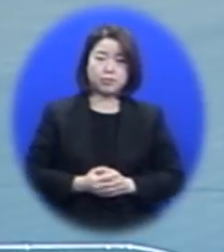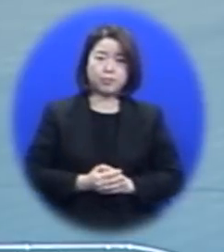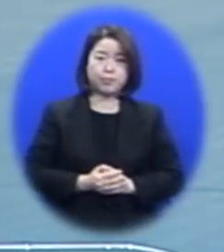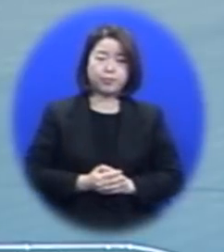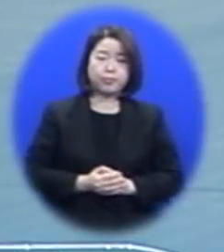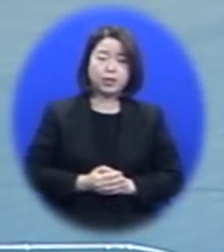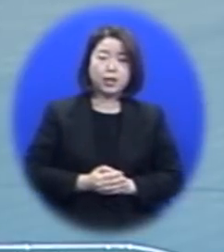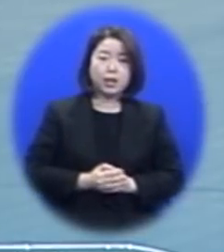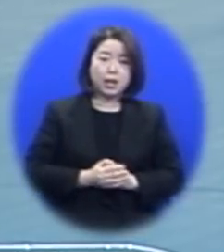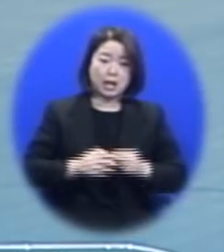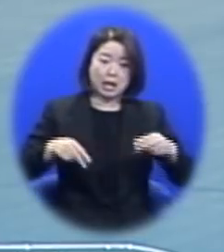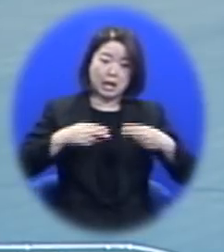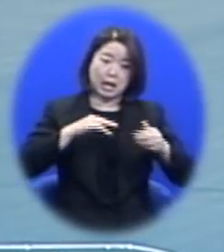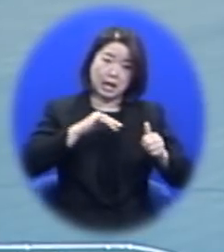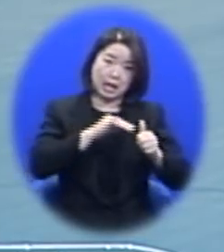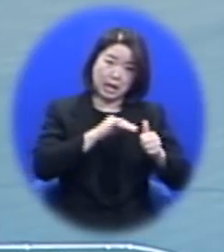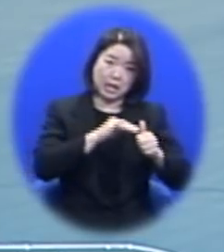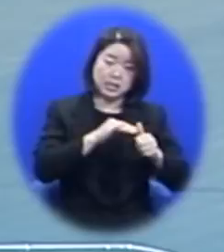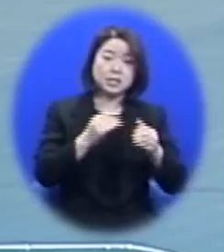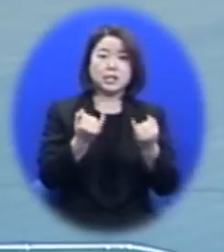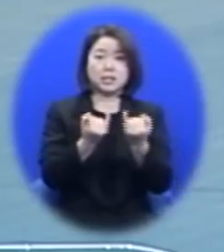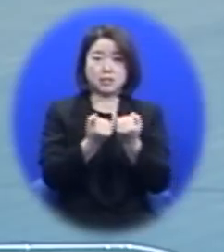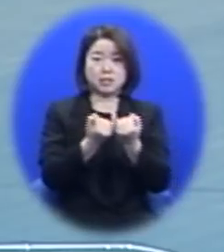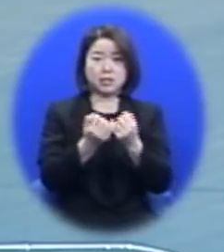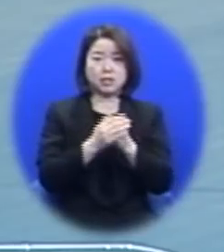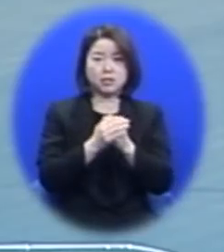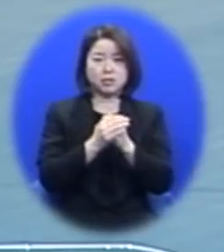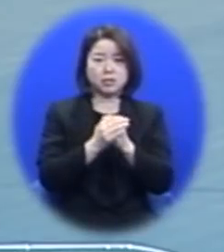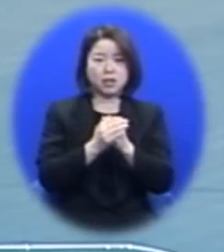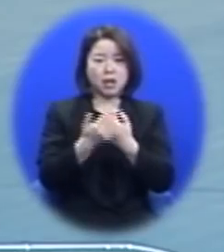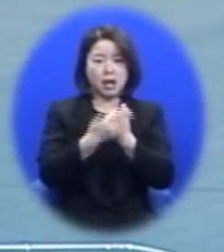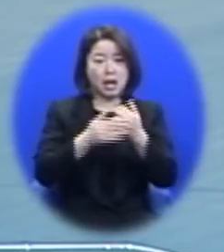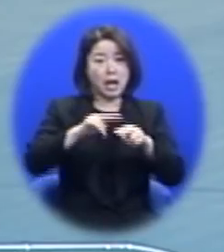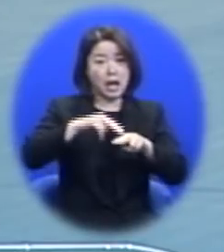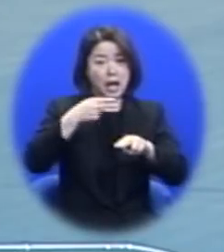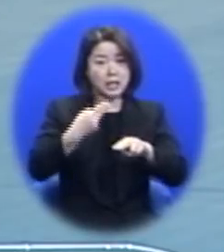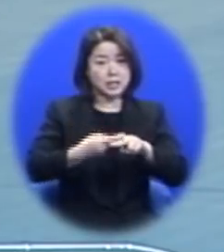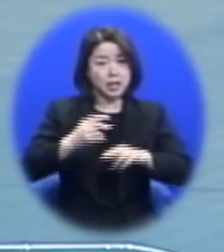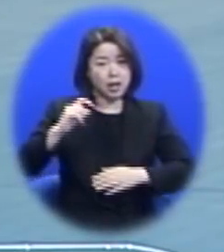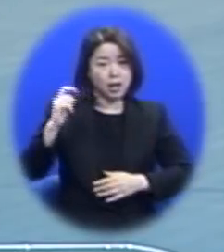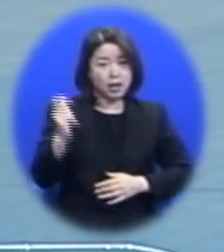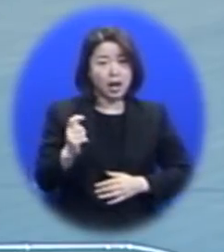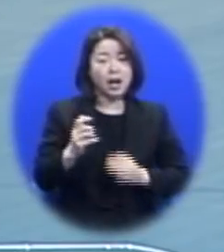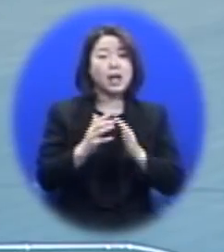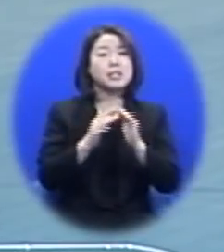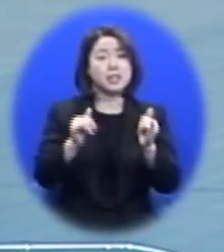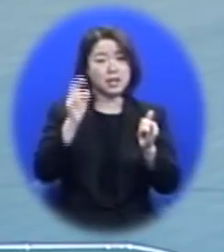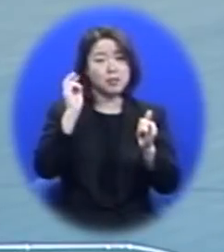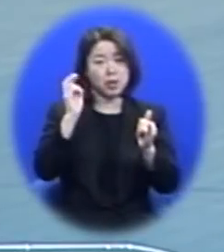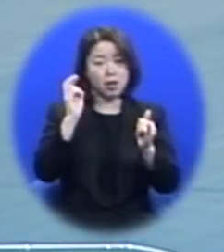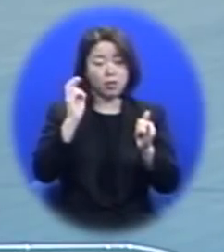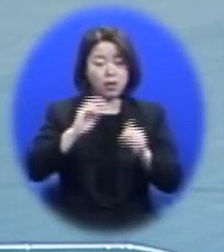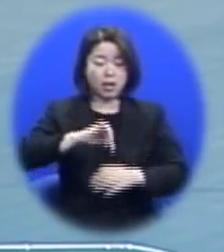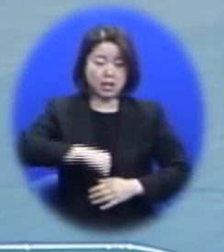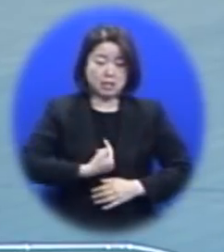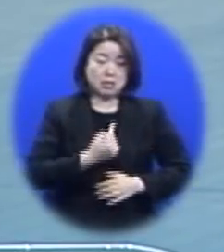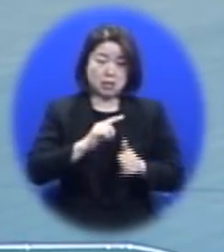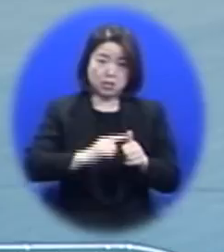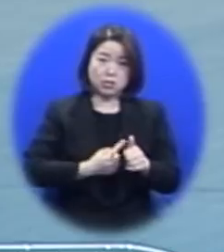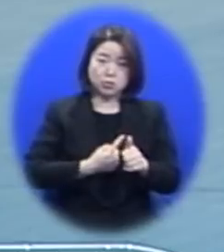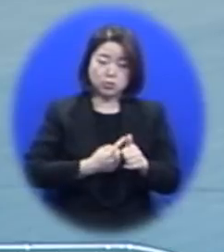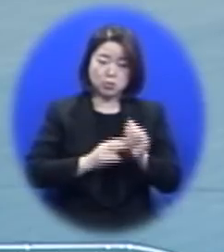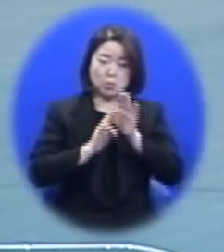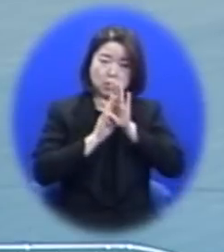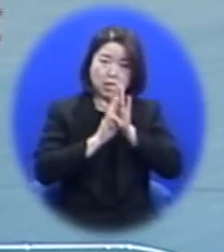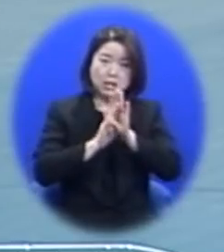이 이세벨이라는 여자는 굉장히 은사가 강했던 사람인 모양입니다. 스스로 예언자로